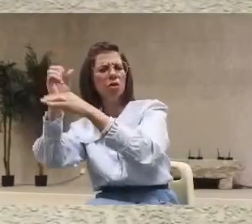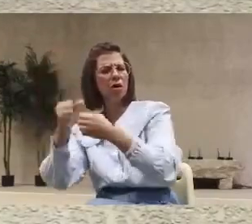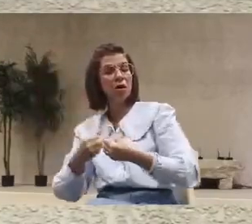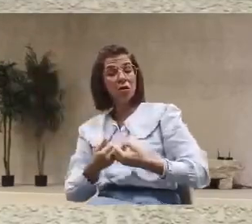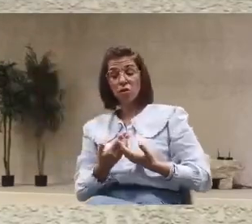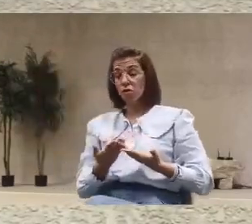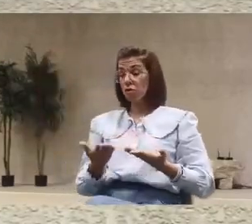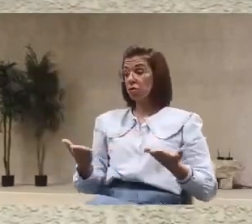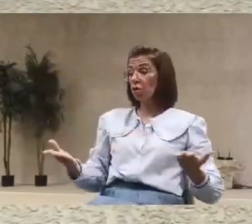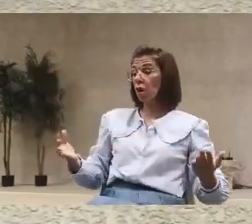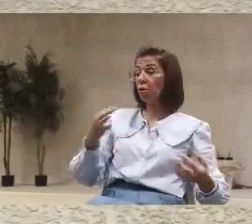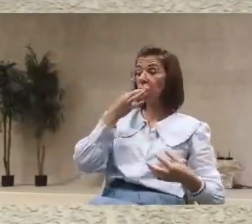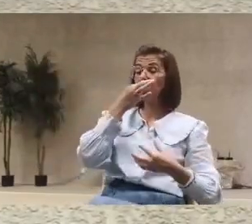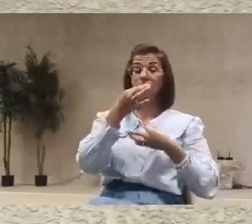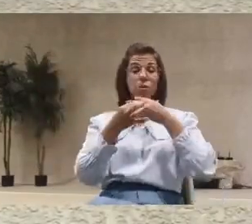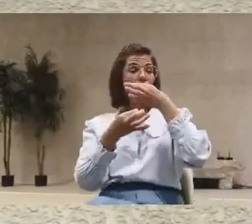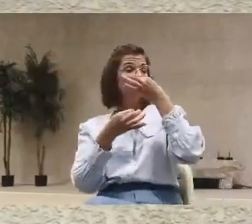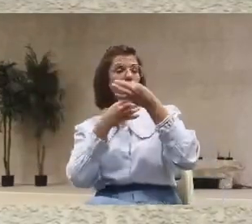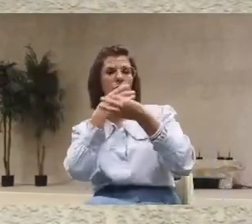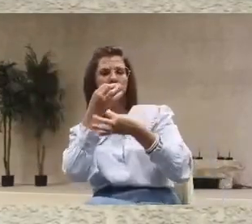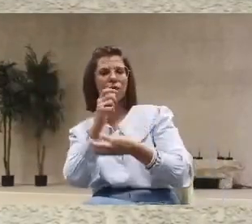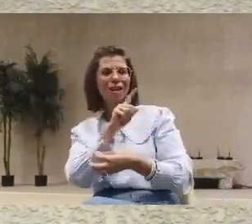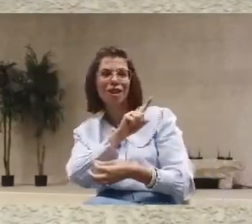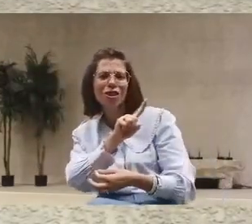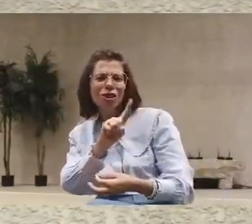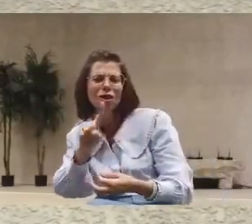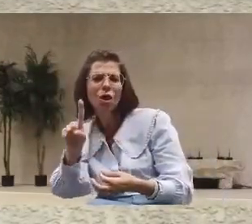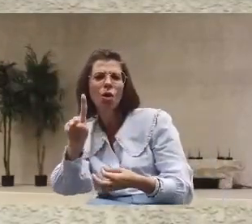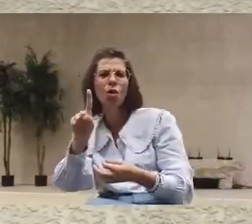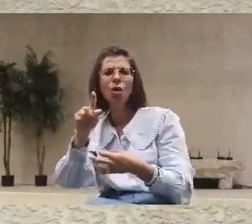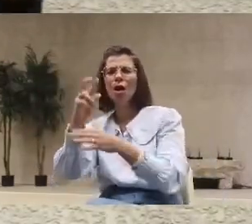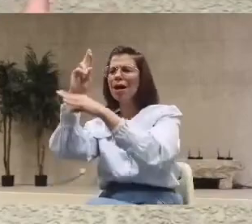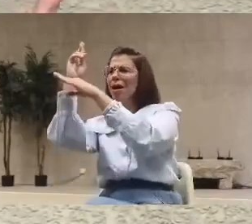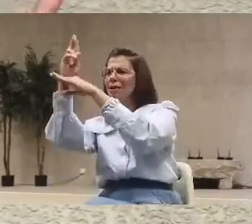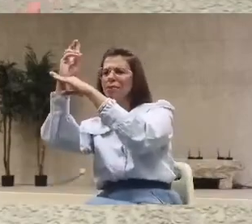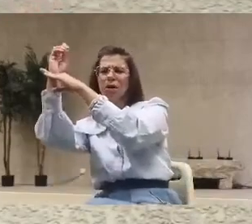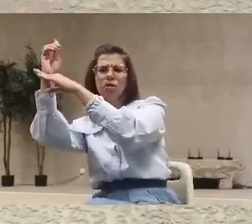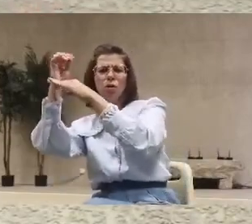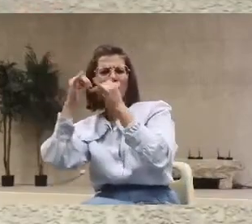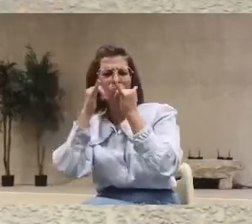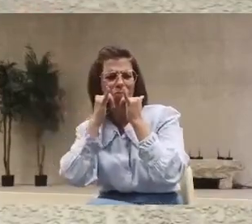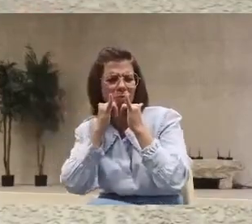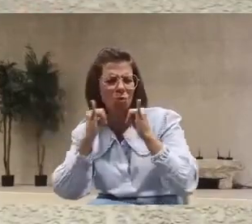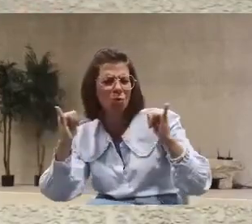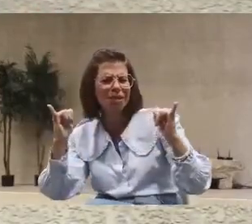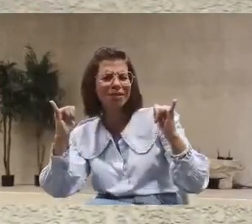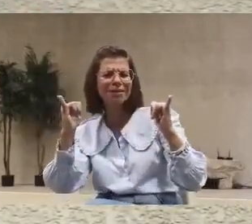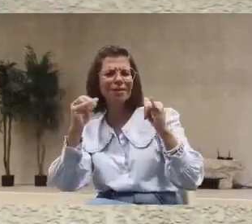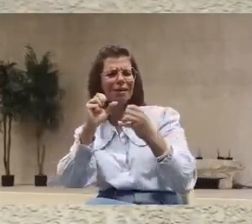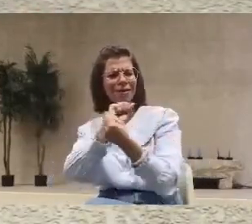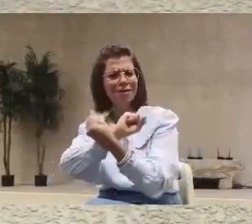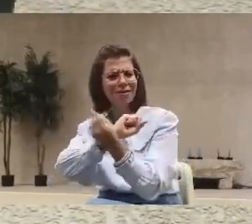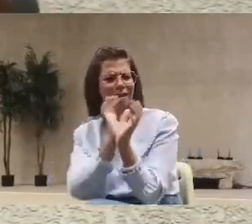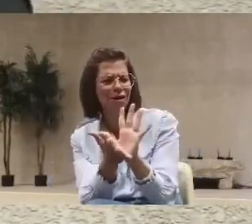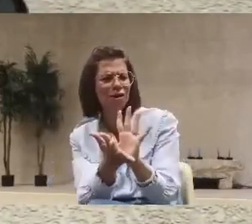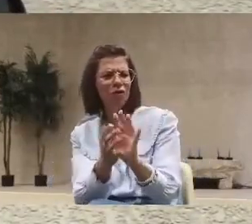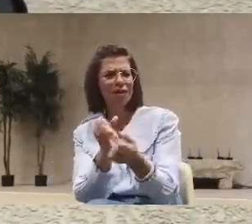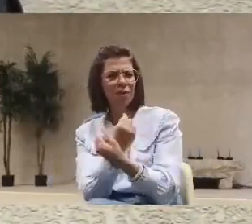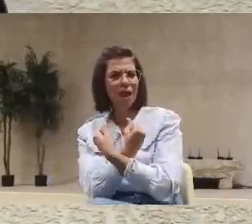puissance qui amène un changement qui amène une transformation qui amène une libération